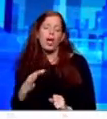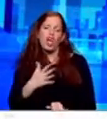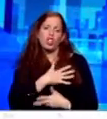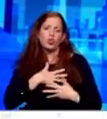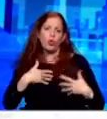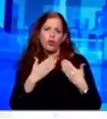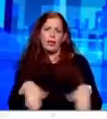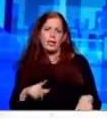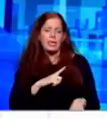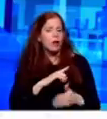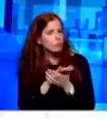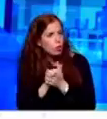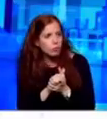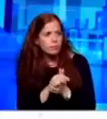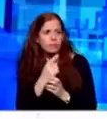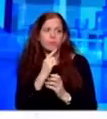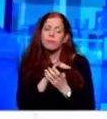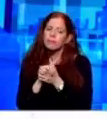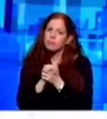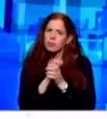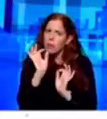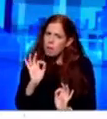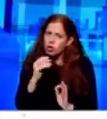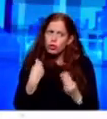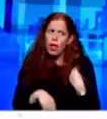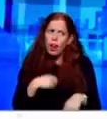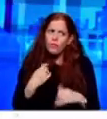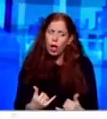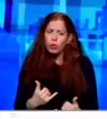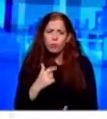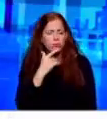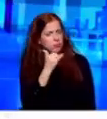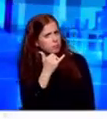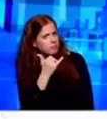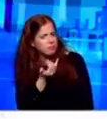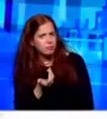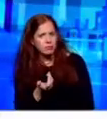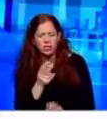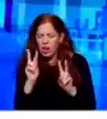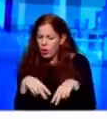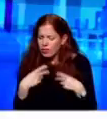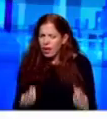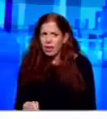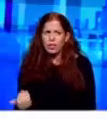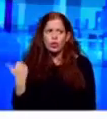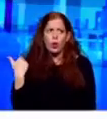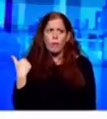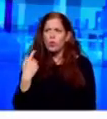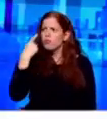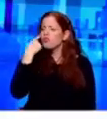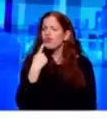שלום לירן. שלום רב. אתה ממש נעלבת היום. כן. לא ייתכן שקוראים לנו פושעי